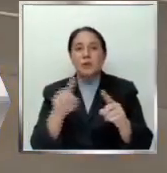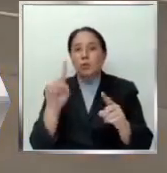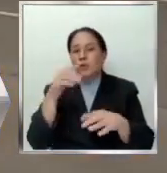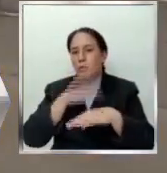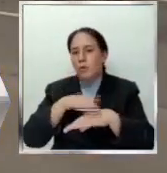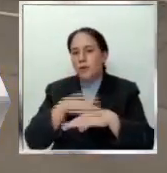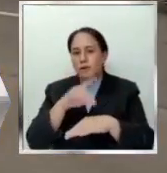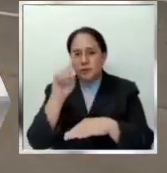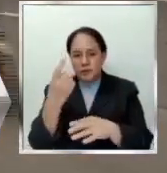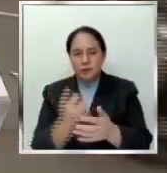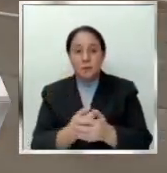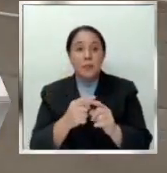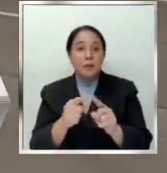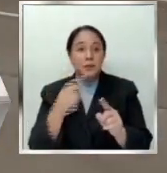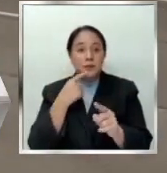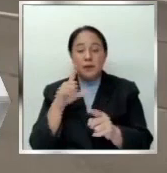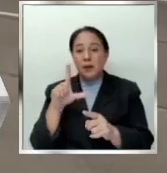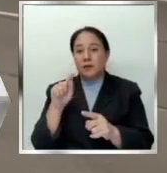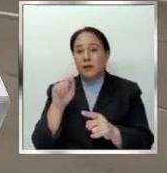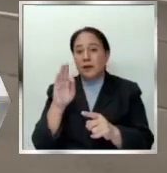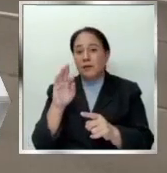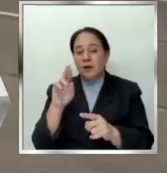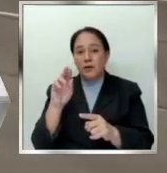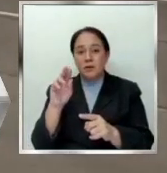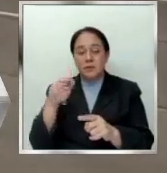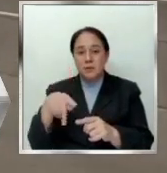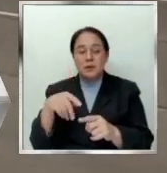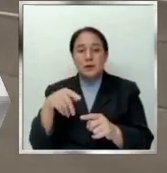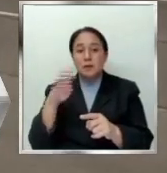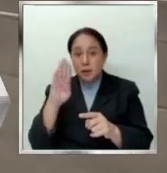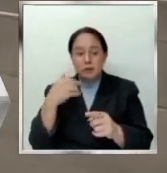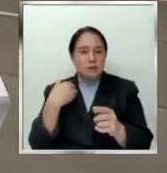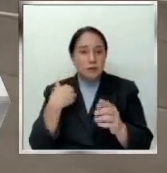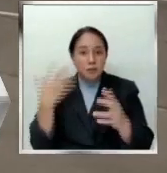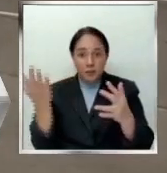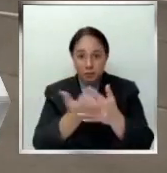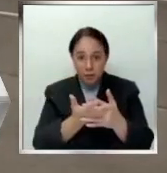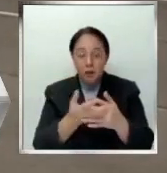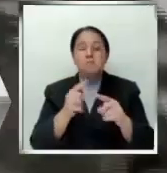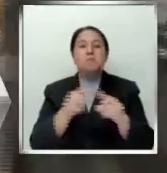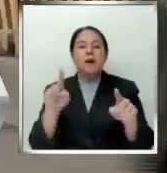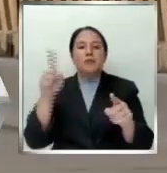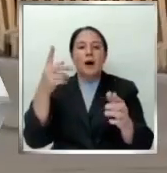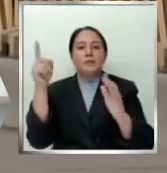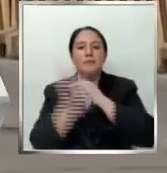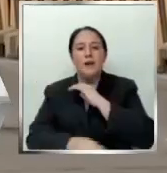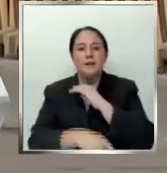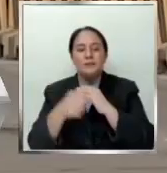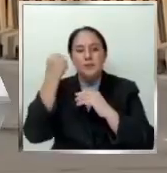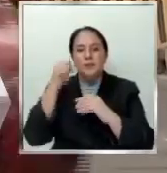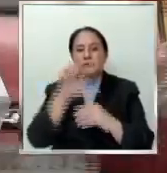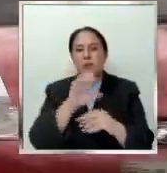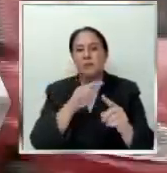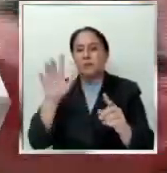muna. Pero sabi ng LTFRB, hindi pa man kakasuhan sa unang linggo, pwedeng pagmultahin ang mga lalabag ng 500 hanggang 5,000